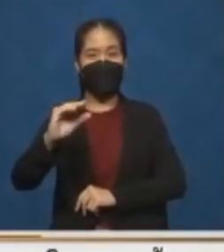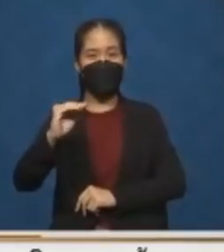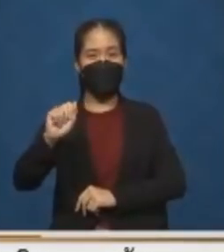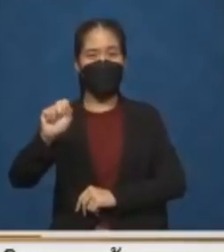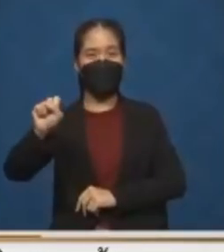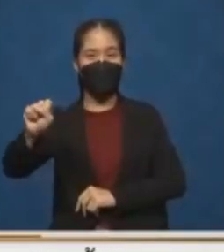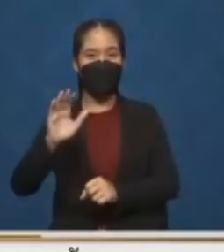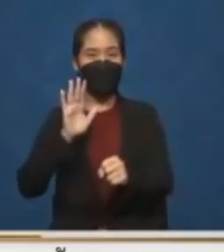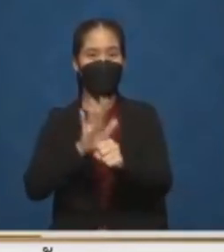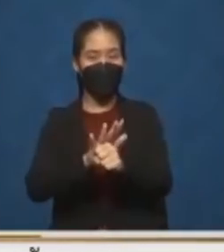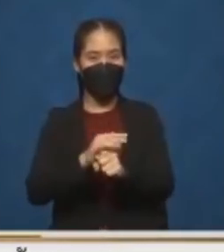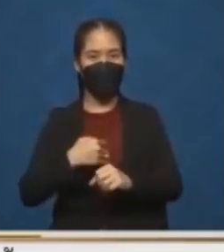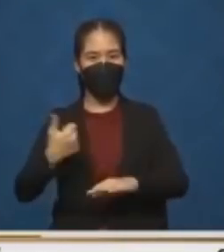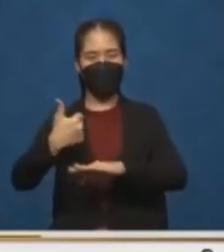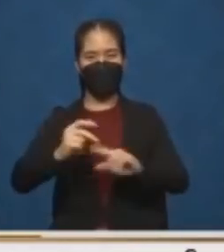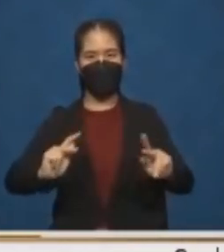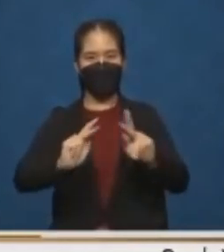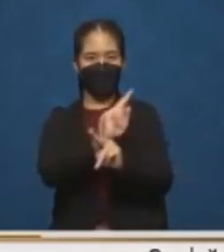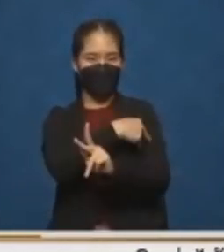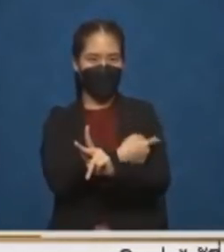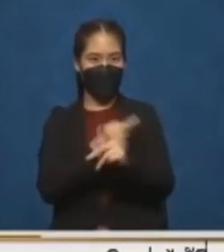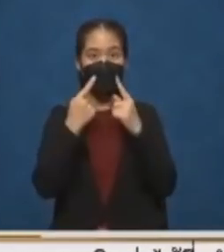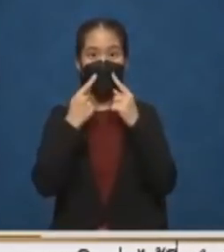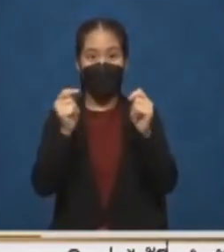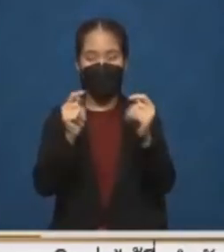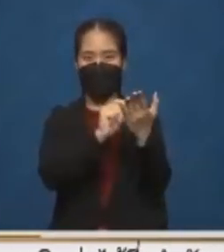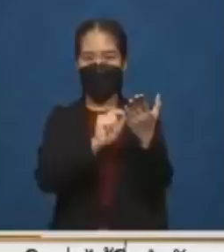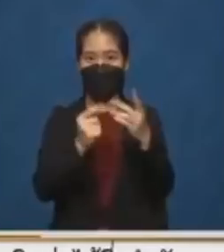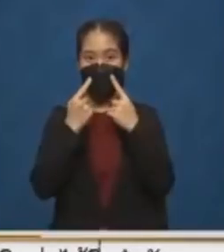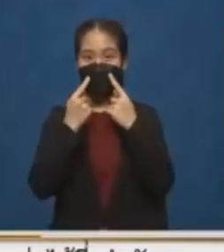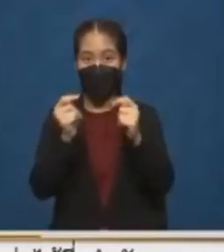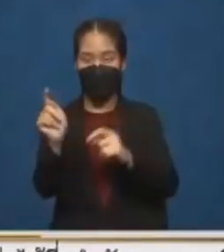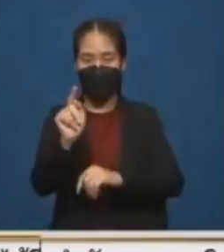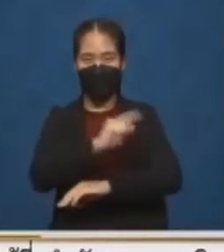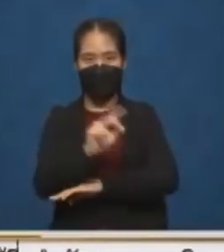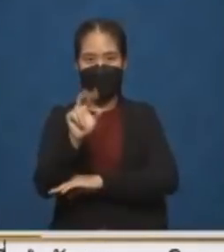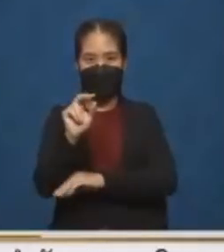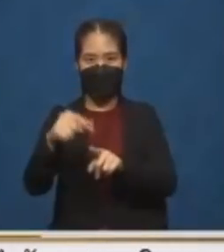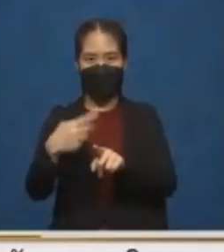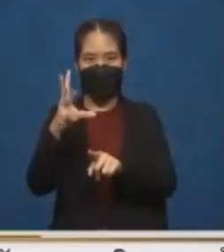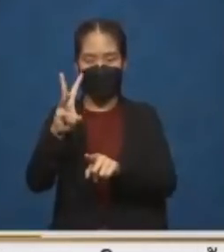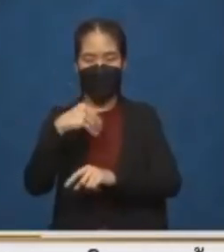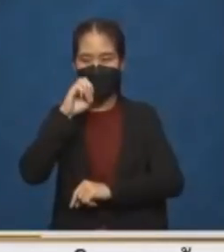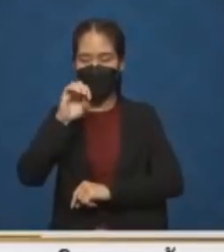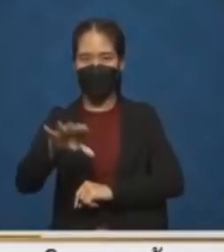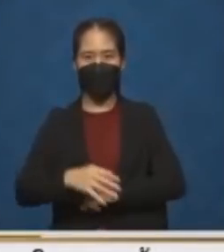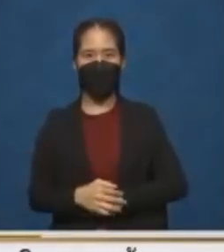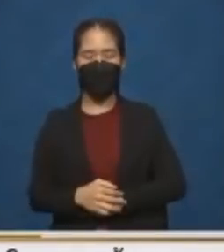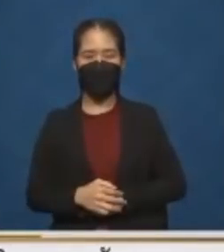นายอนุทินได้ทำตอบกับเมื่อวนที่ 30 มทุนายนถึง AstraZeneca ใจความว่า